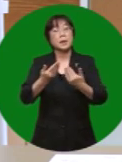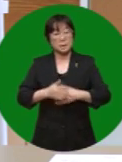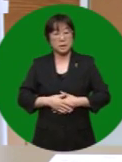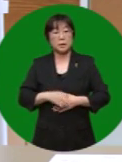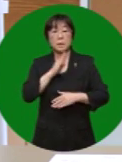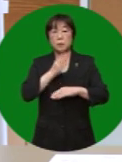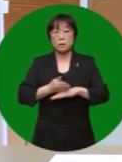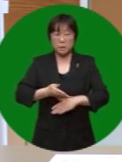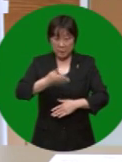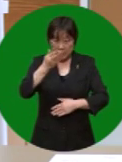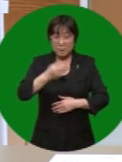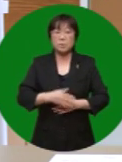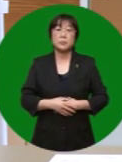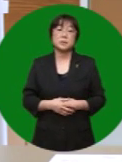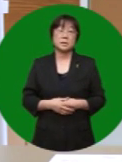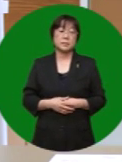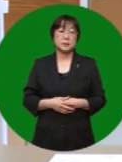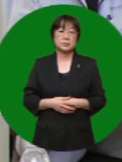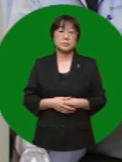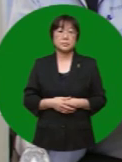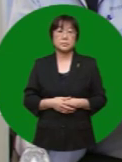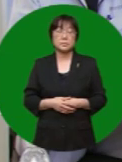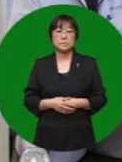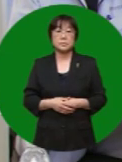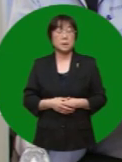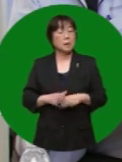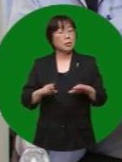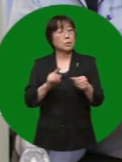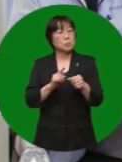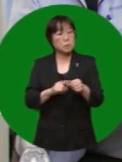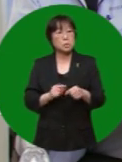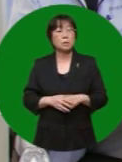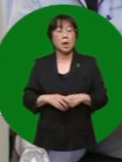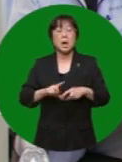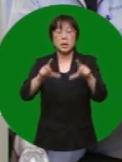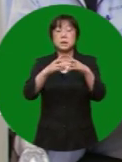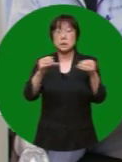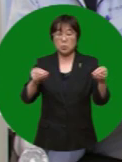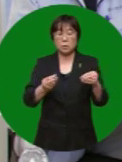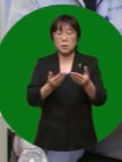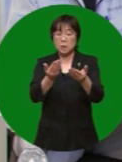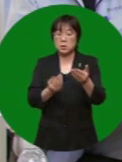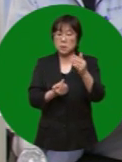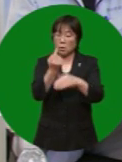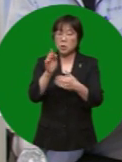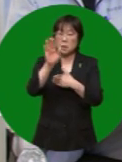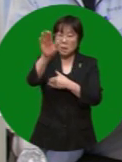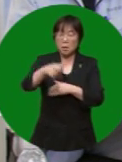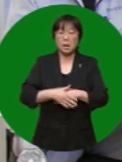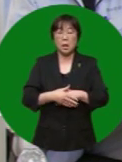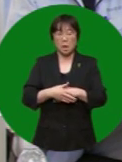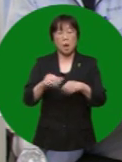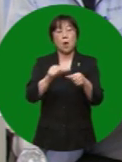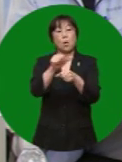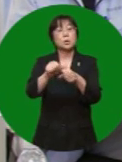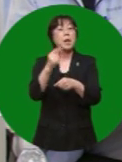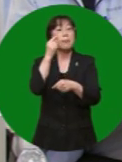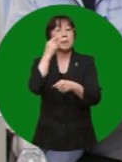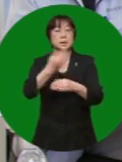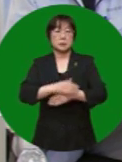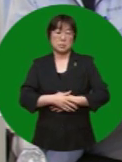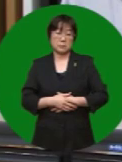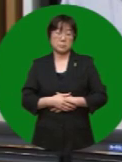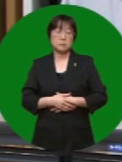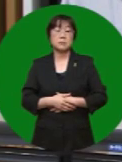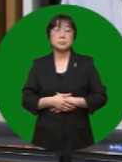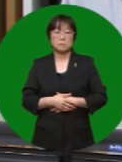して誠にありがとうございます。今年はちょうど東日本大震災発災から丸5年目、そ